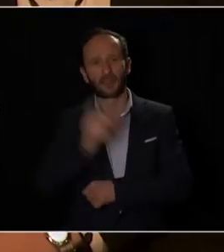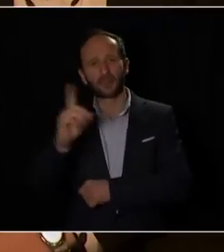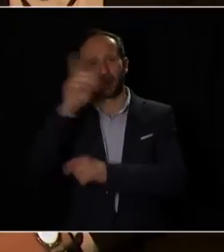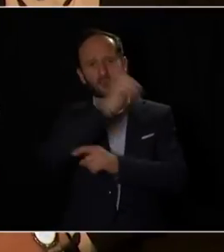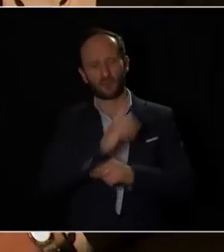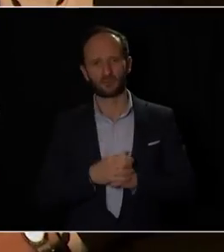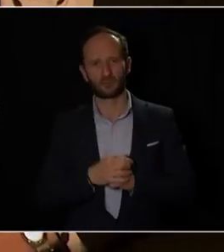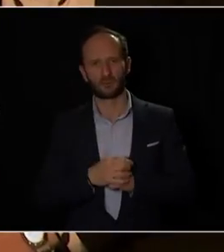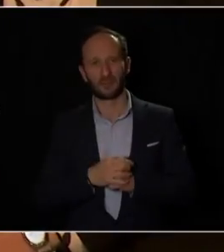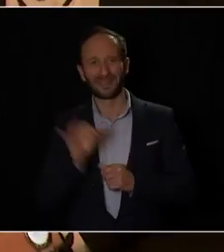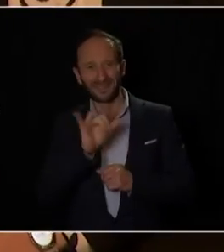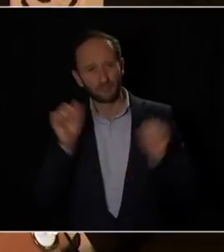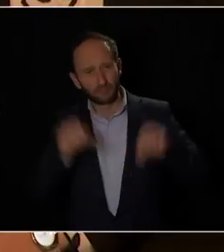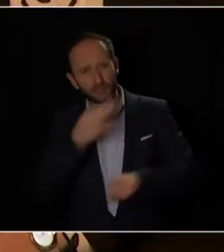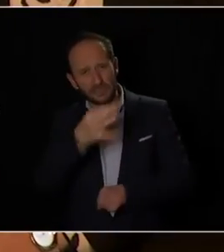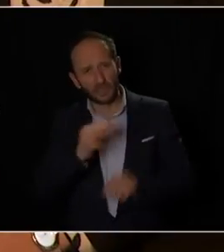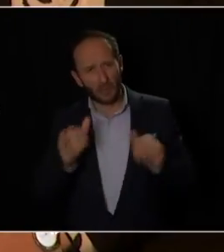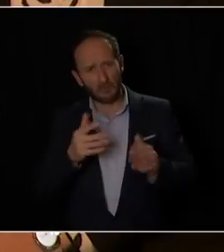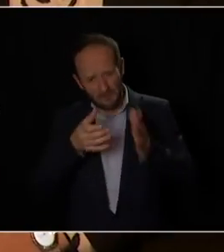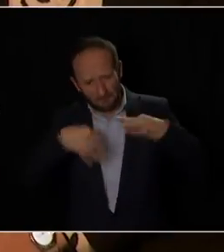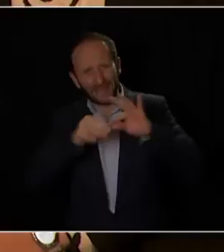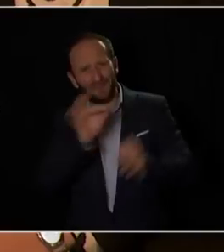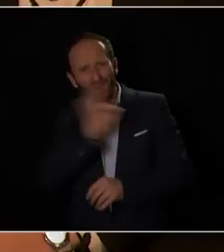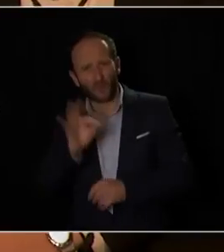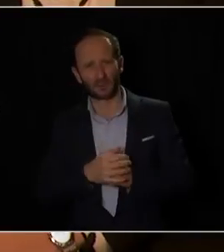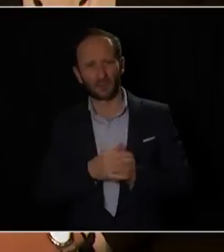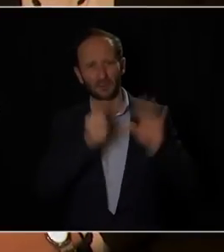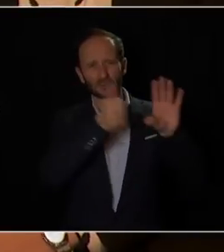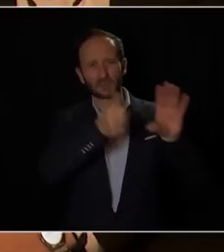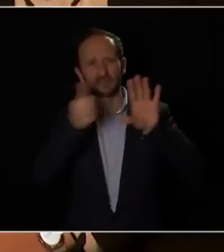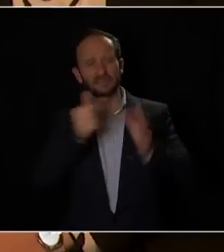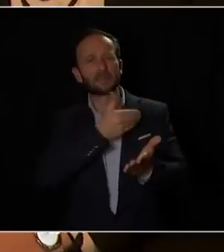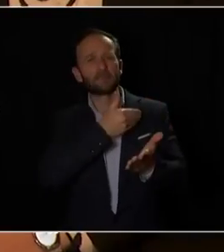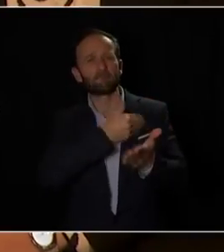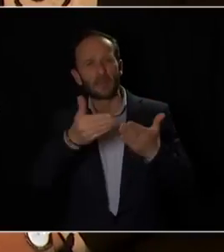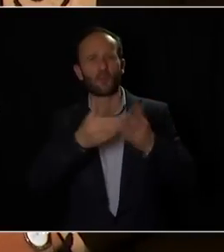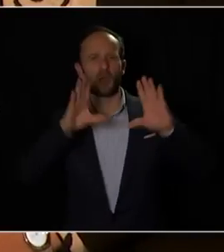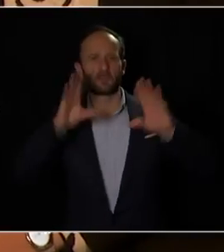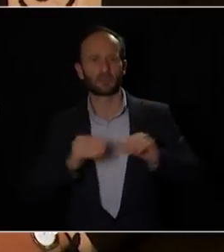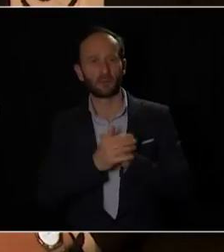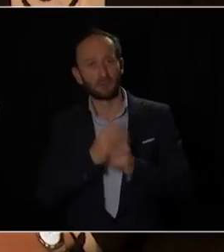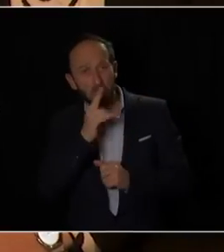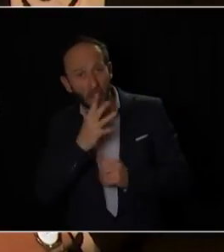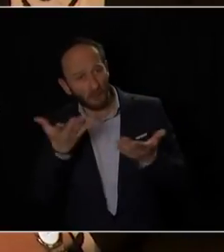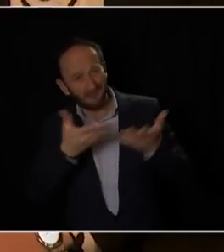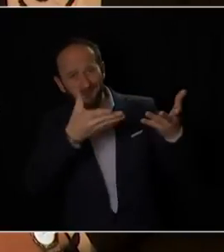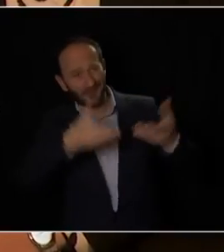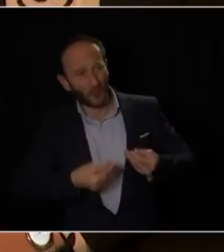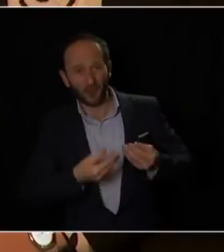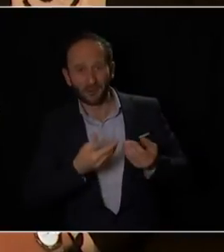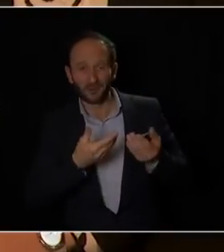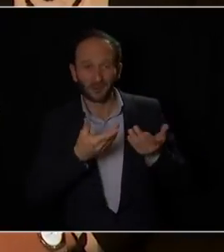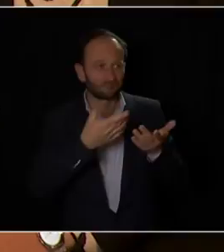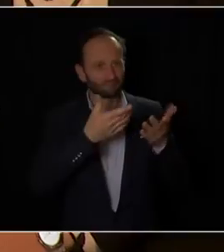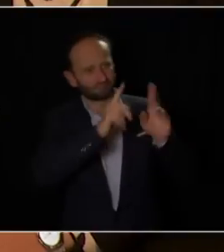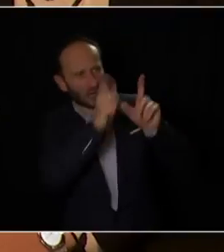soutenir qu'un grand pays comme le nôtre, de plus de 66 millions d'habitants, ne peut dignement accueillir et